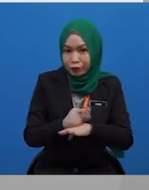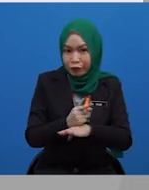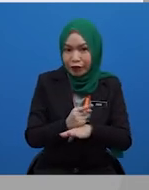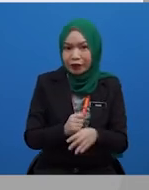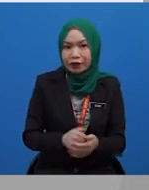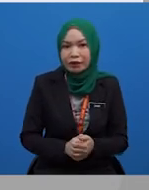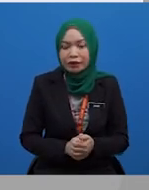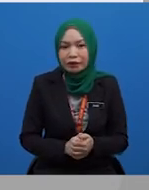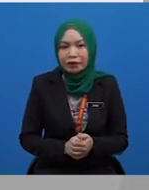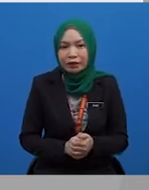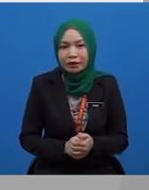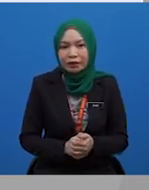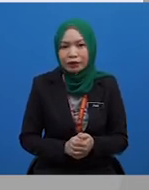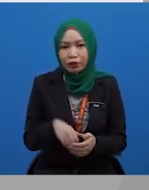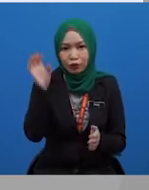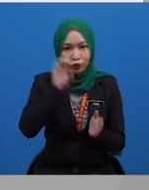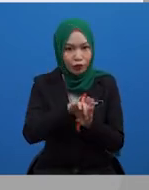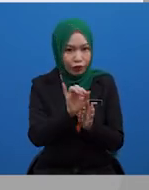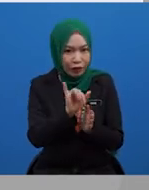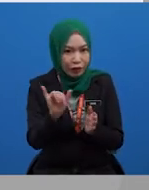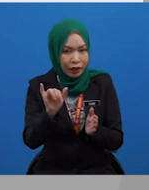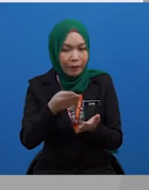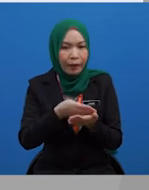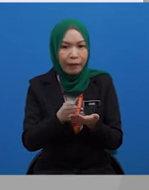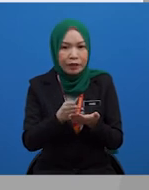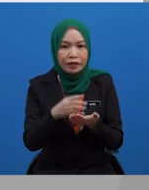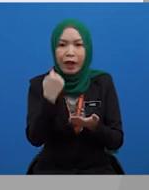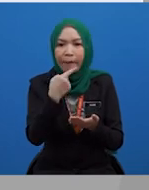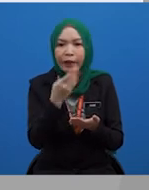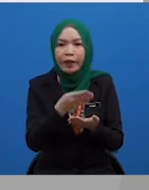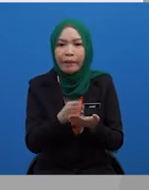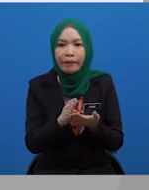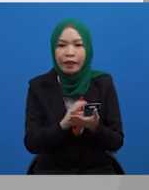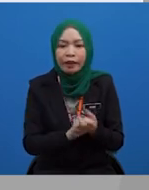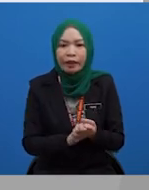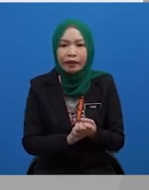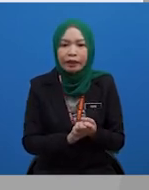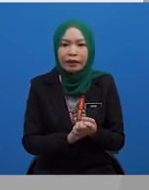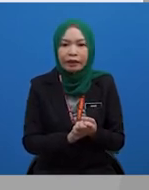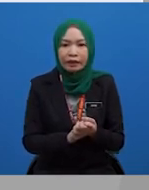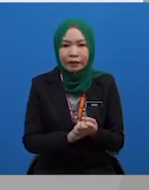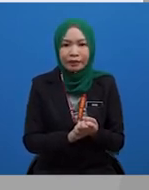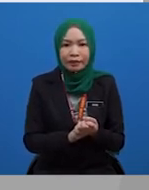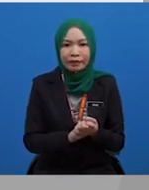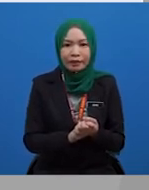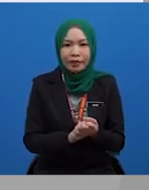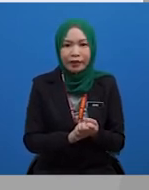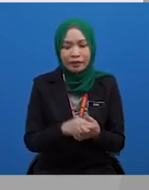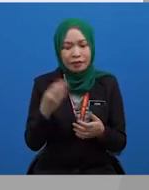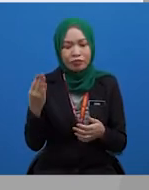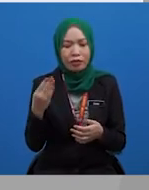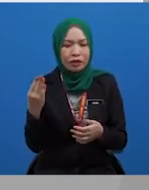Sebagai contohnya, pembelian pewangi untuk lelaki maupun perempuan biasanya adalah berbeza.